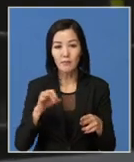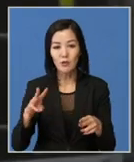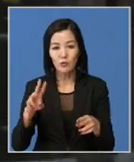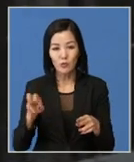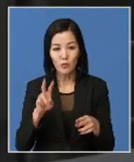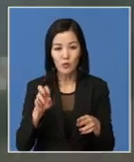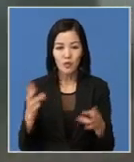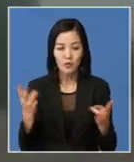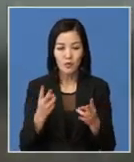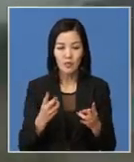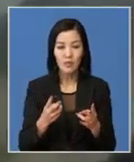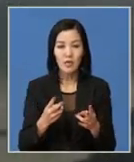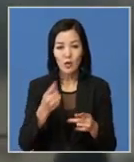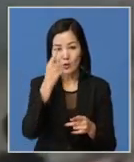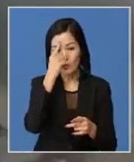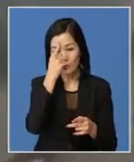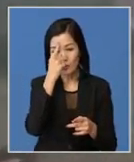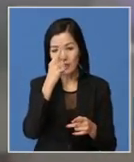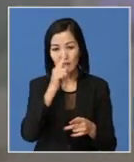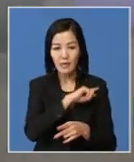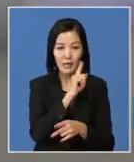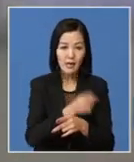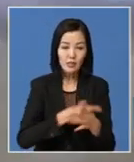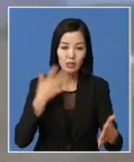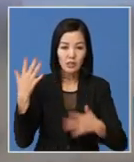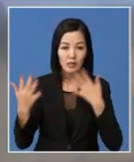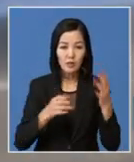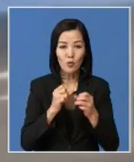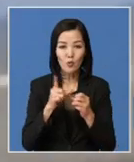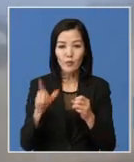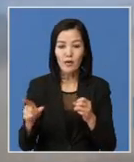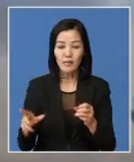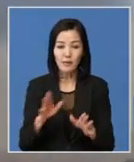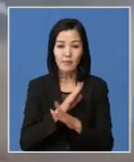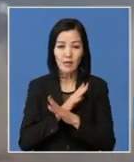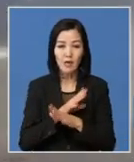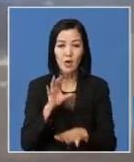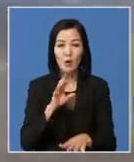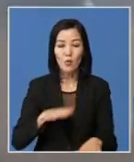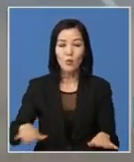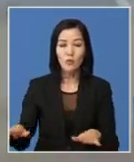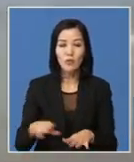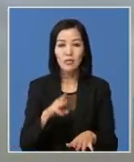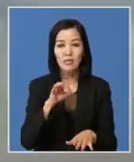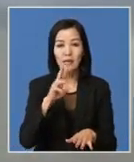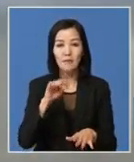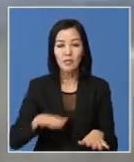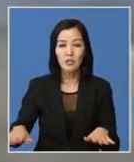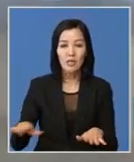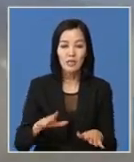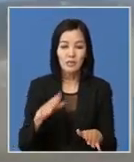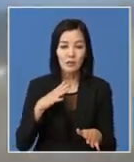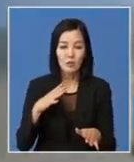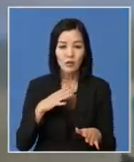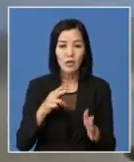жұмсалған. Ал Үндістанда Гаджа дауылынан 11 адам ажал құшты. Оқиға елдің оңтүстігіндегі Тамилнад штатында болған.